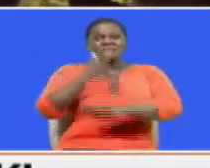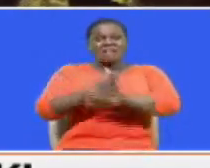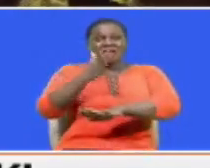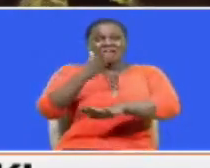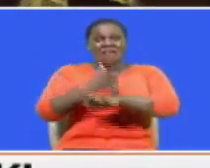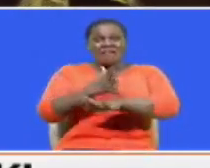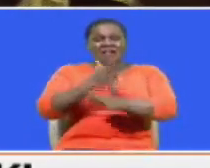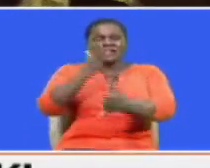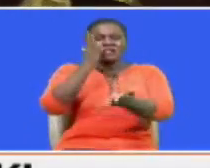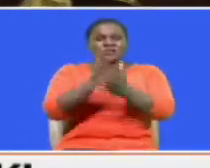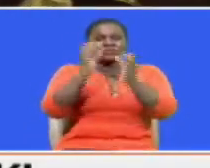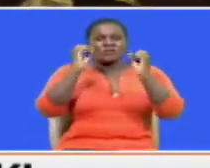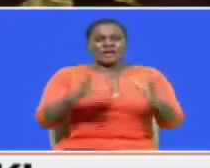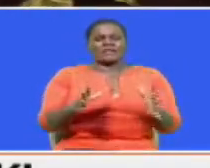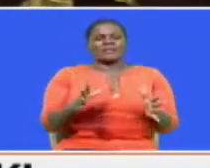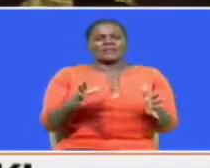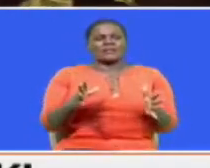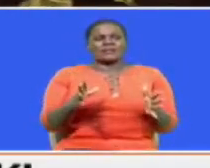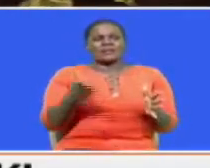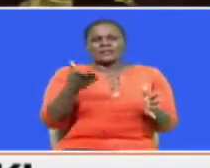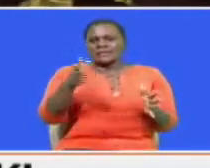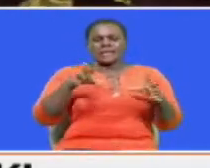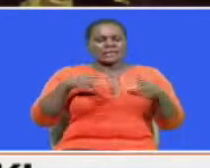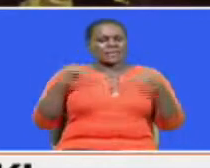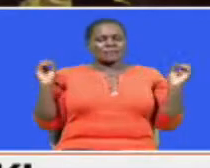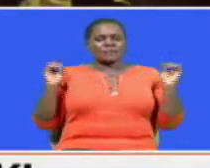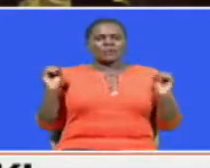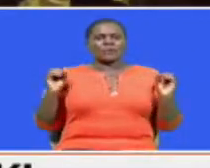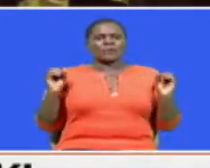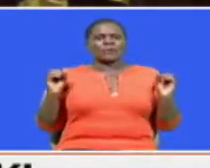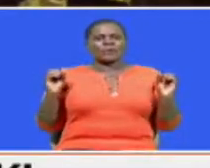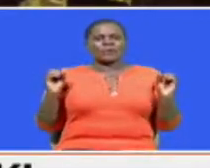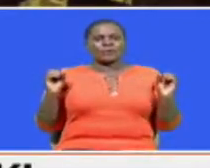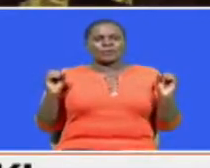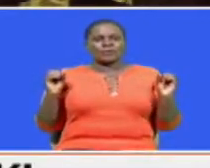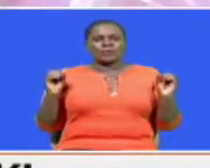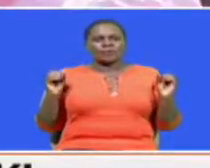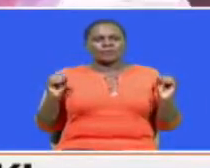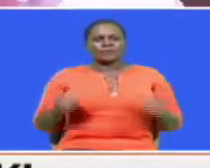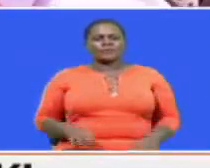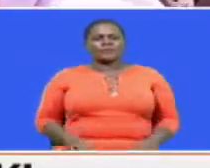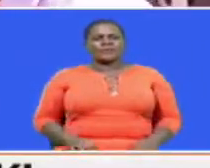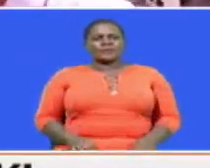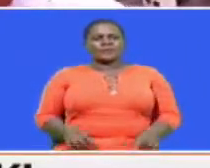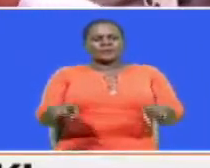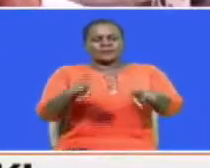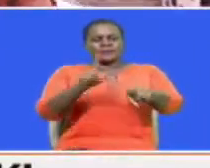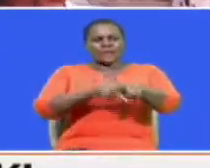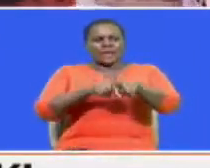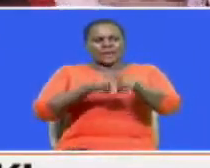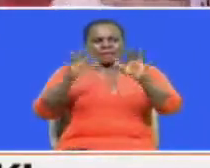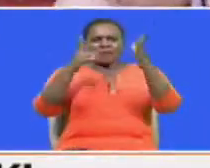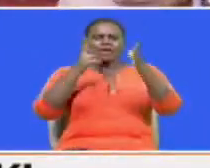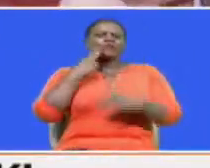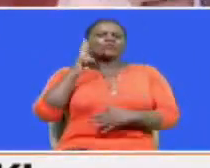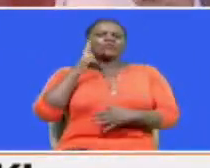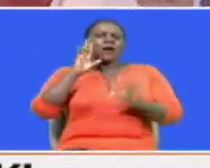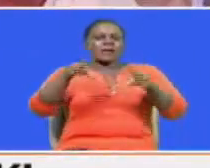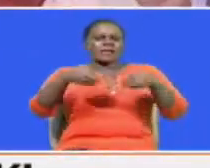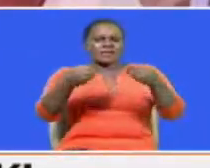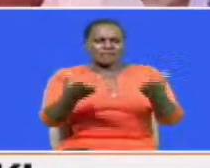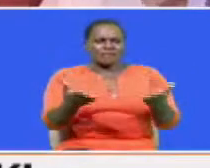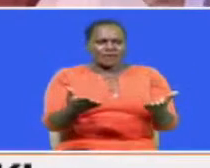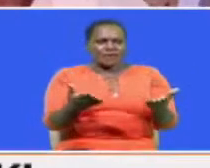doctored against our people. Hiyo tumekataa kabisa. Sivyo? Wakati wa hafla ya kutoa shukrani katika mji wa